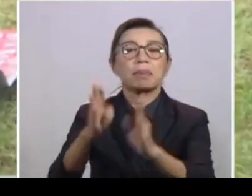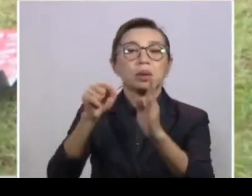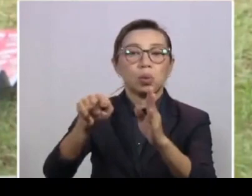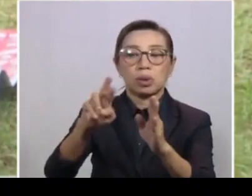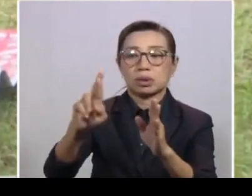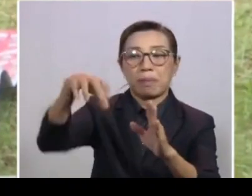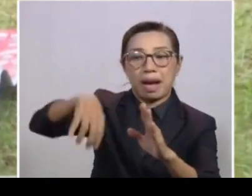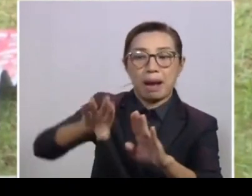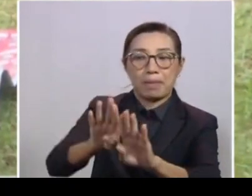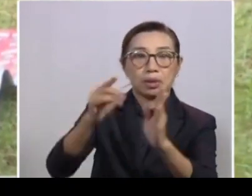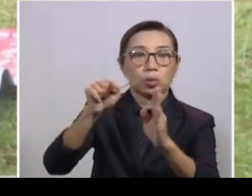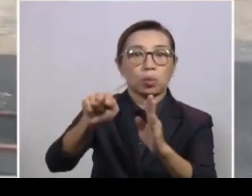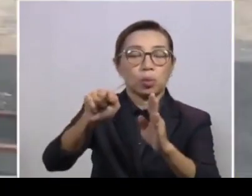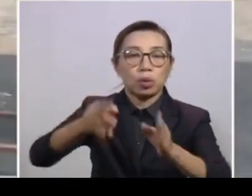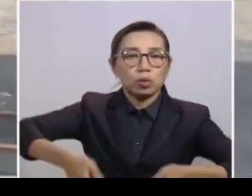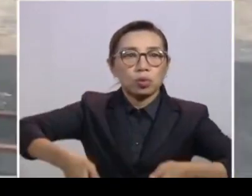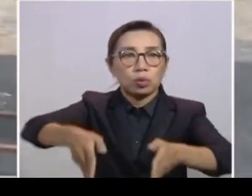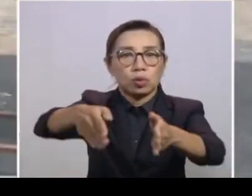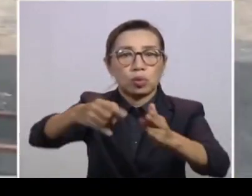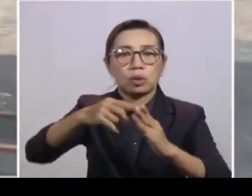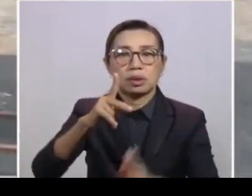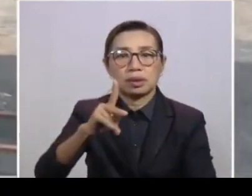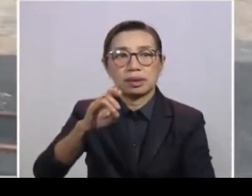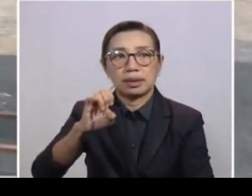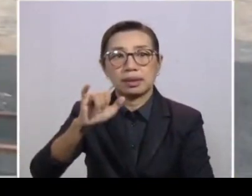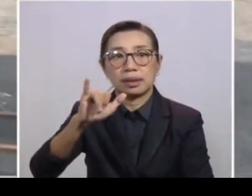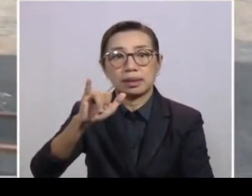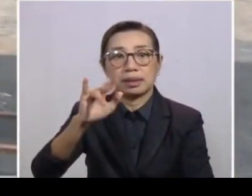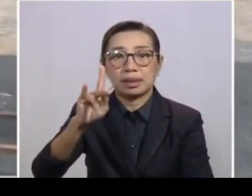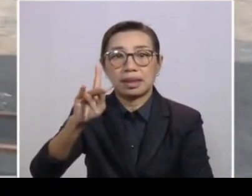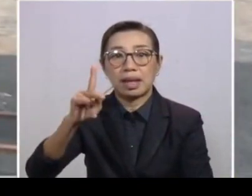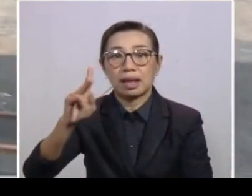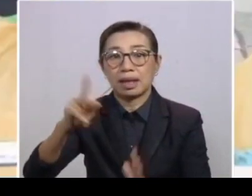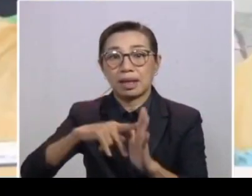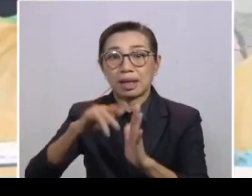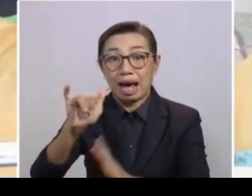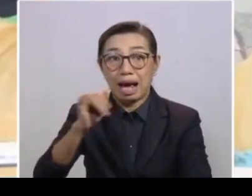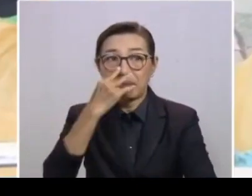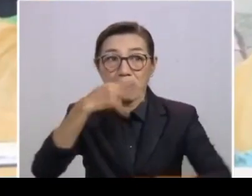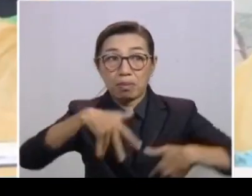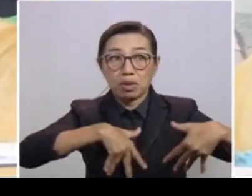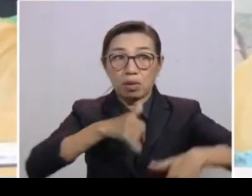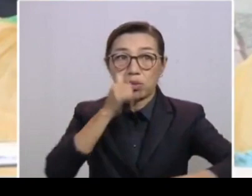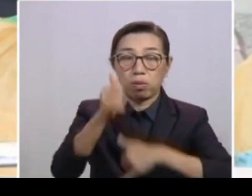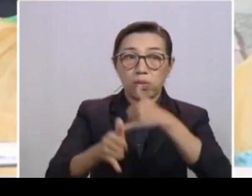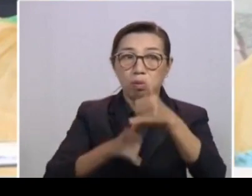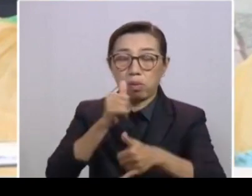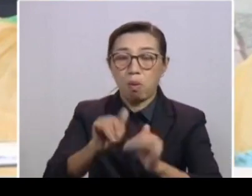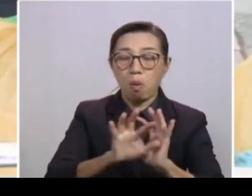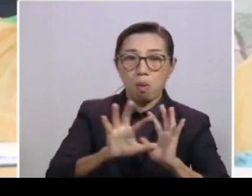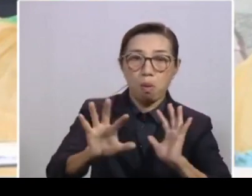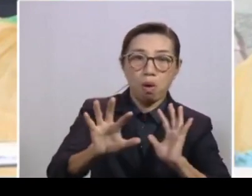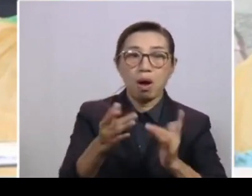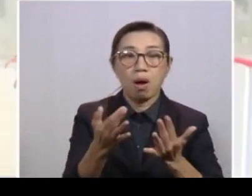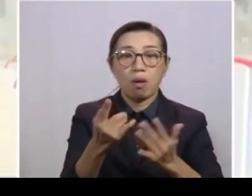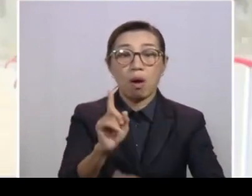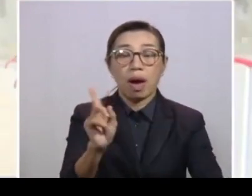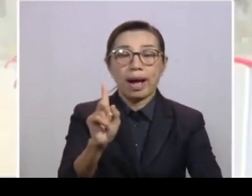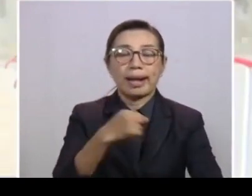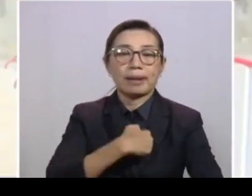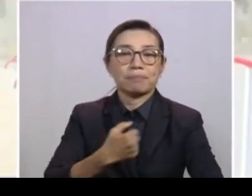รัฐสภาอยู่ฝั่งถนนเกียกกายนี่แหละฮะเห็นไหมครับจะมีประชาชนบางส่วนที่มารวมตัวกันมารอให้กำลังใจ